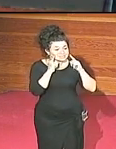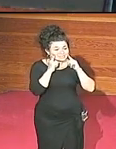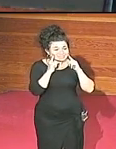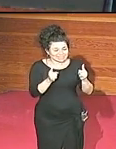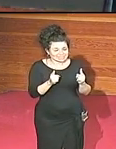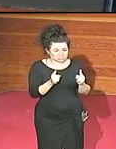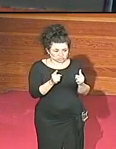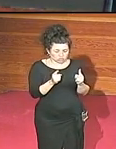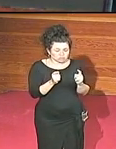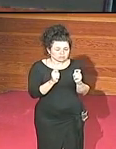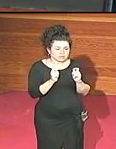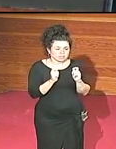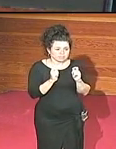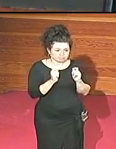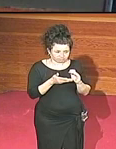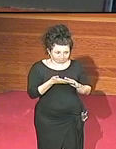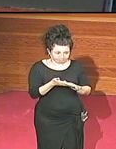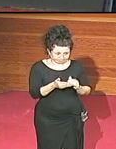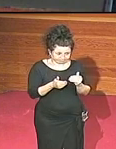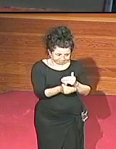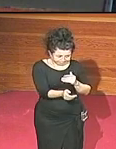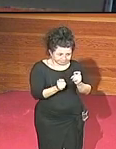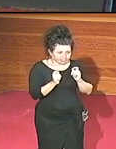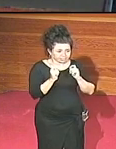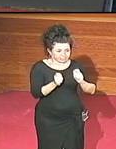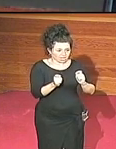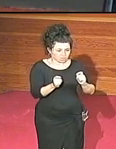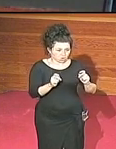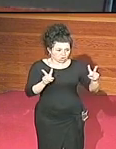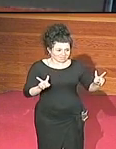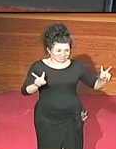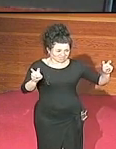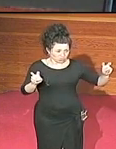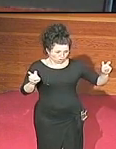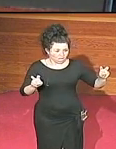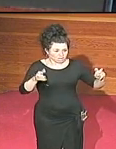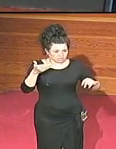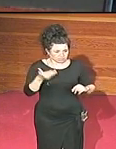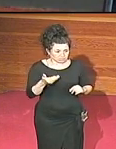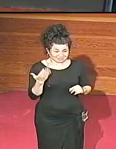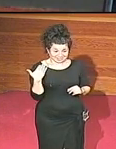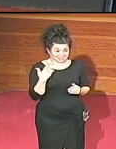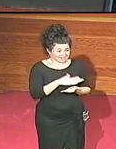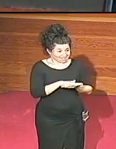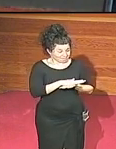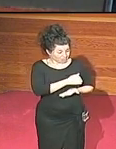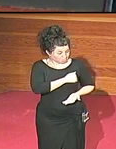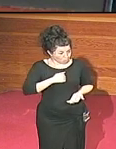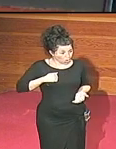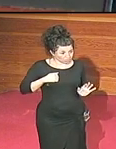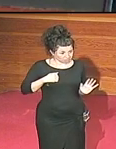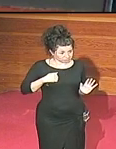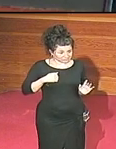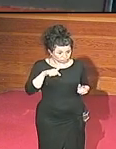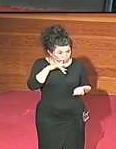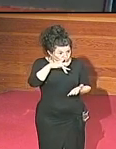oraindik titular handiak emango dituela, ba len Poloniaz aritu gara, ez? Hau Polonian gertatzen